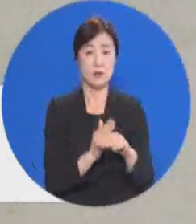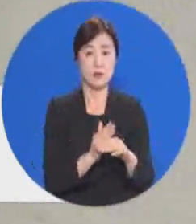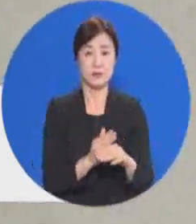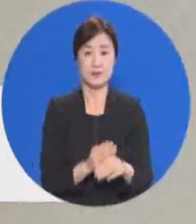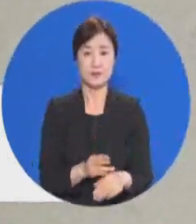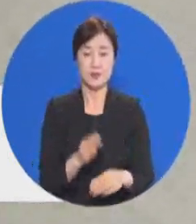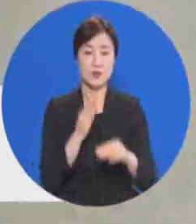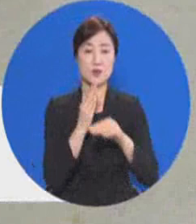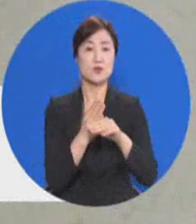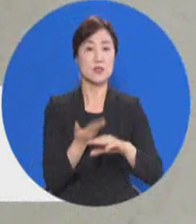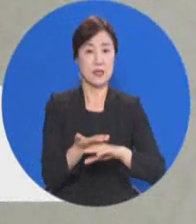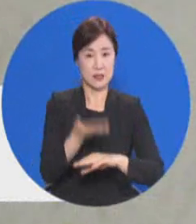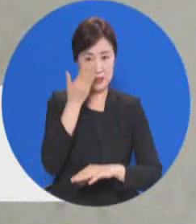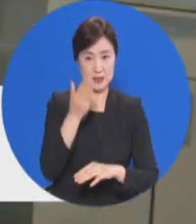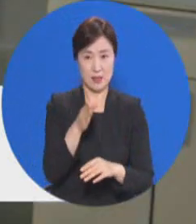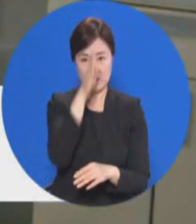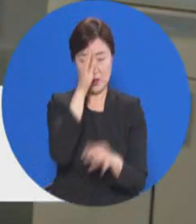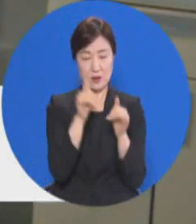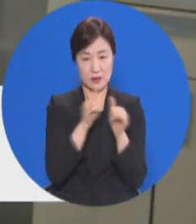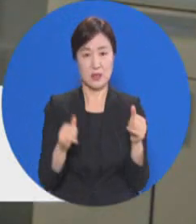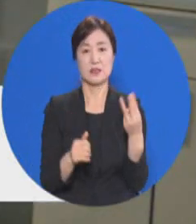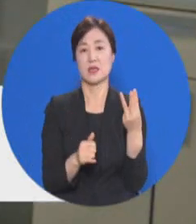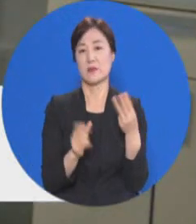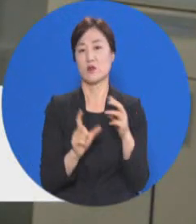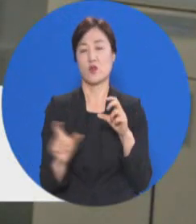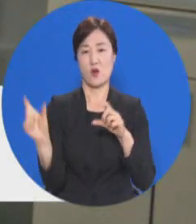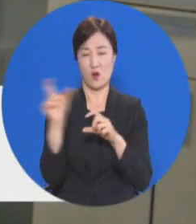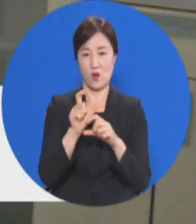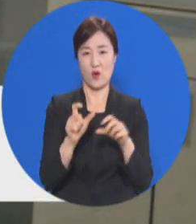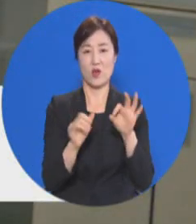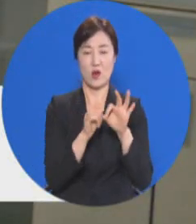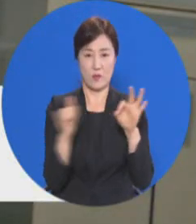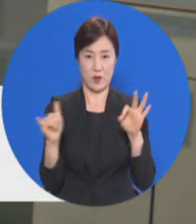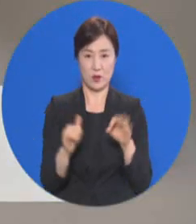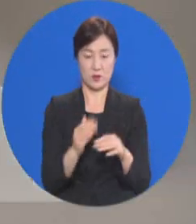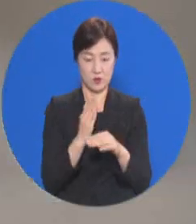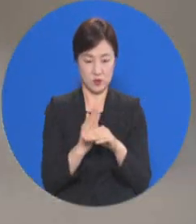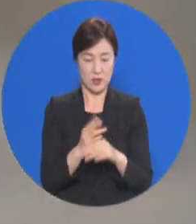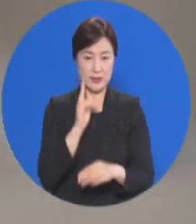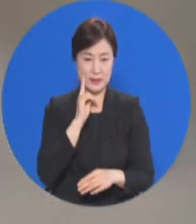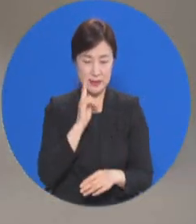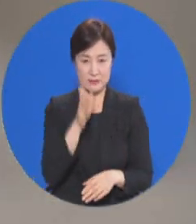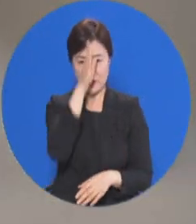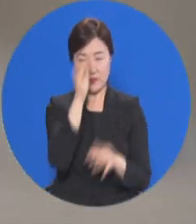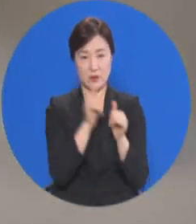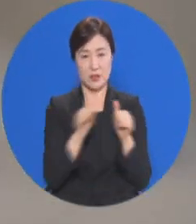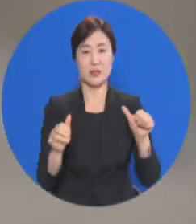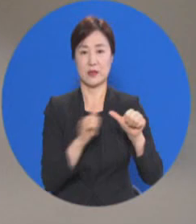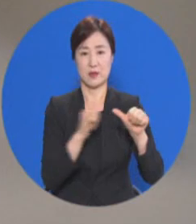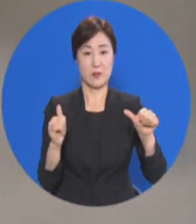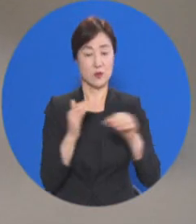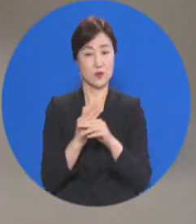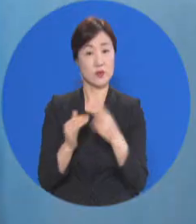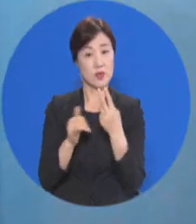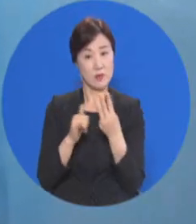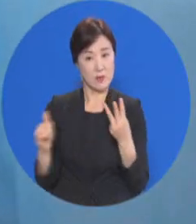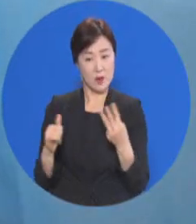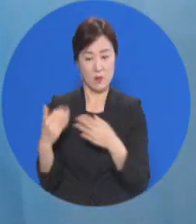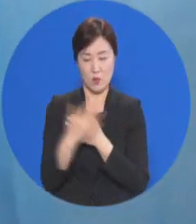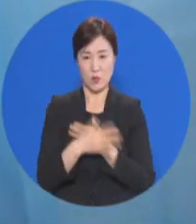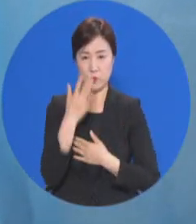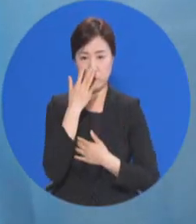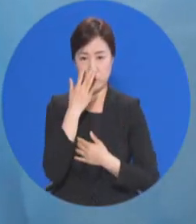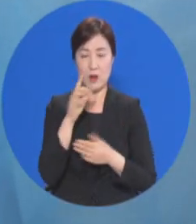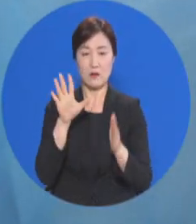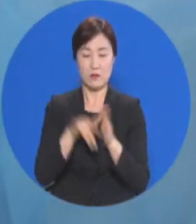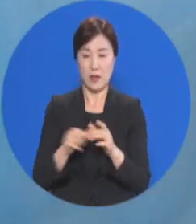중등도 이상의 환자는 3명이 늘어 10명이 됐고 이 중 중증 환자로 분류된 5명 중 3명도 무증상 상태에서